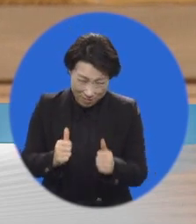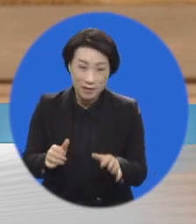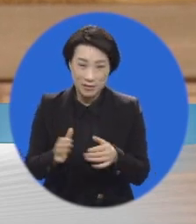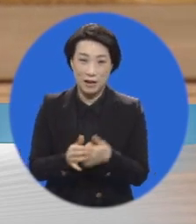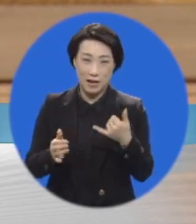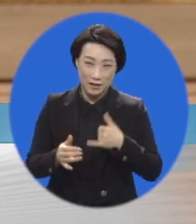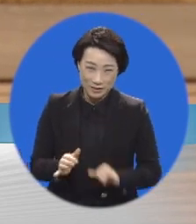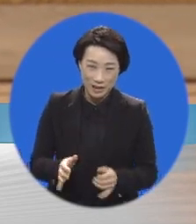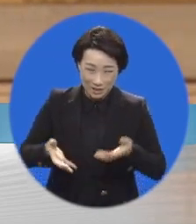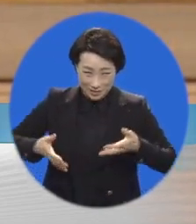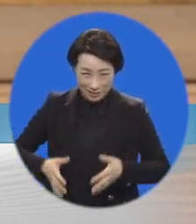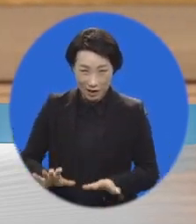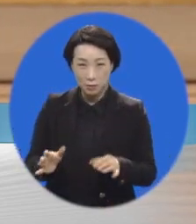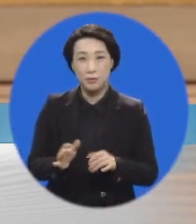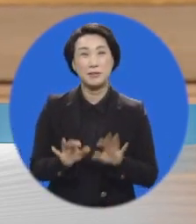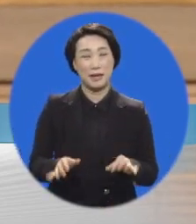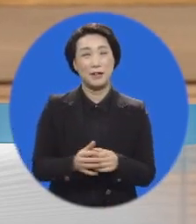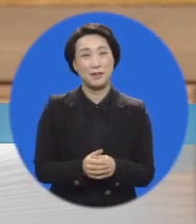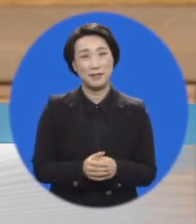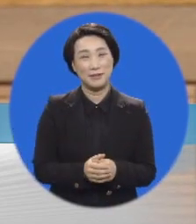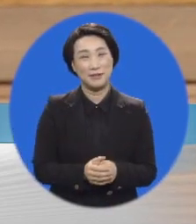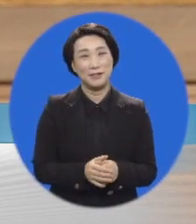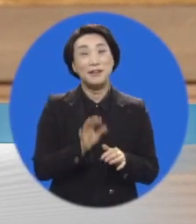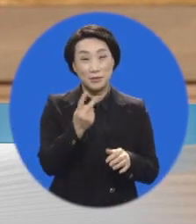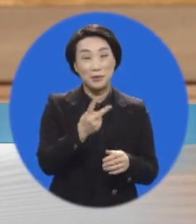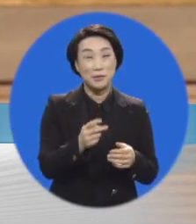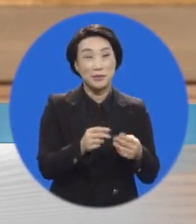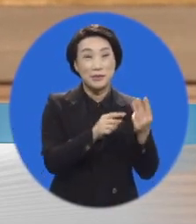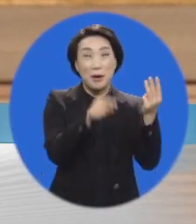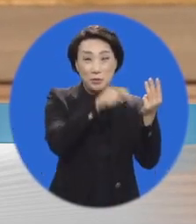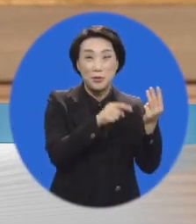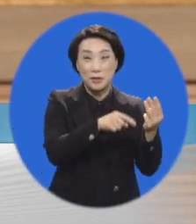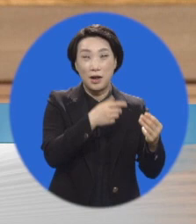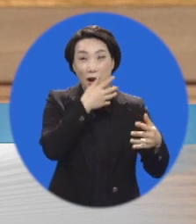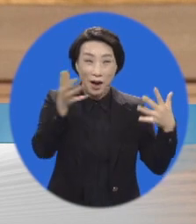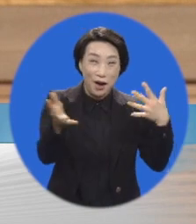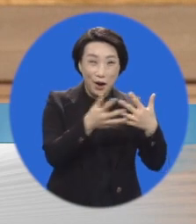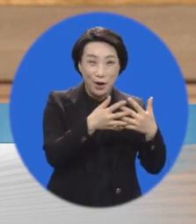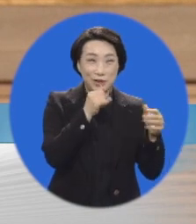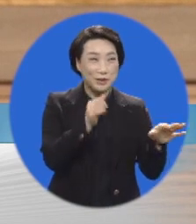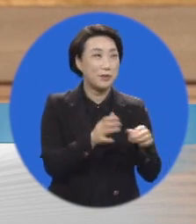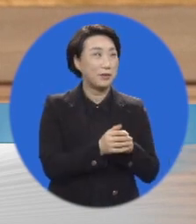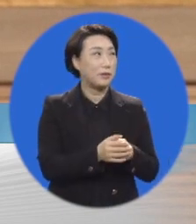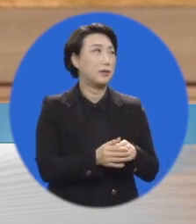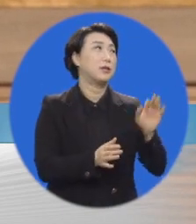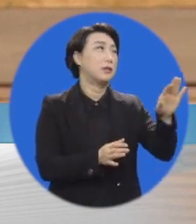나반하고 타협하기를 고전에 뭐라고 타협하느냐 해삼촌이 이제 저도요